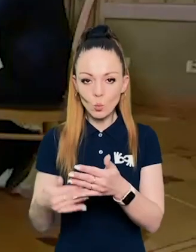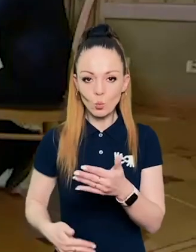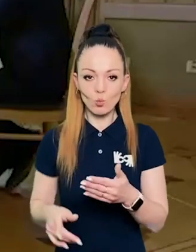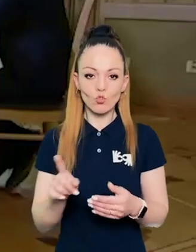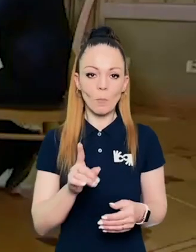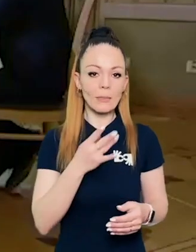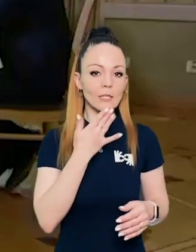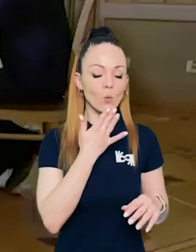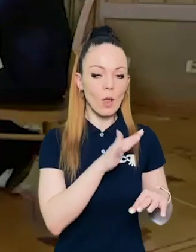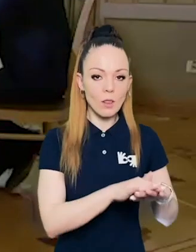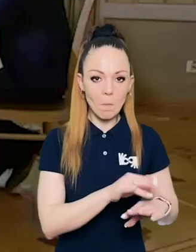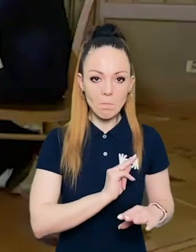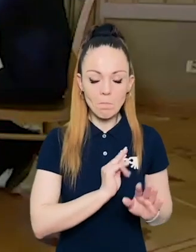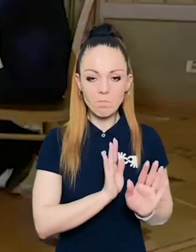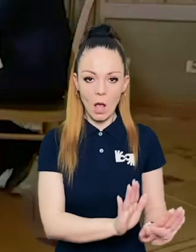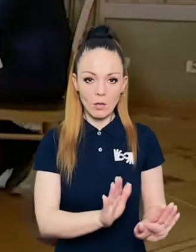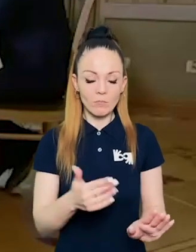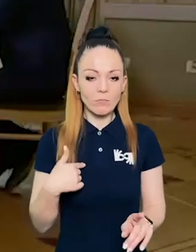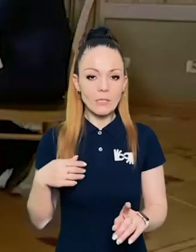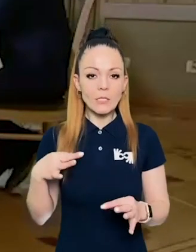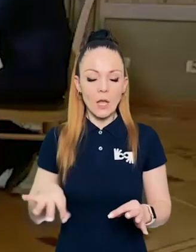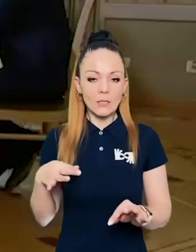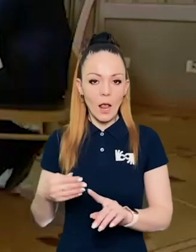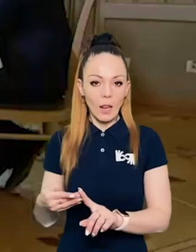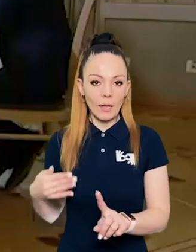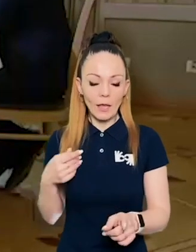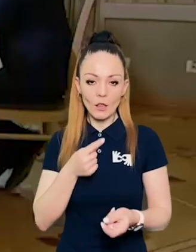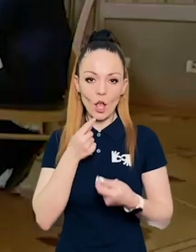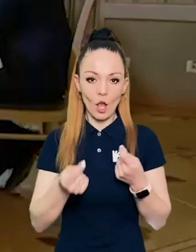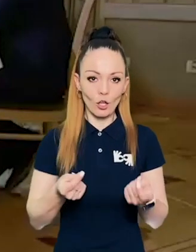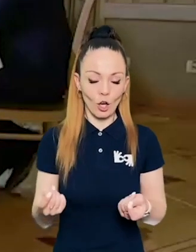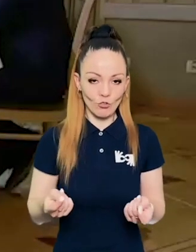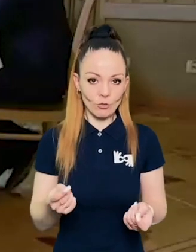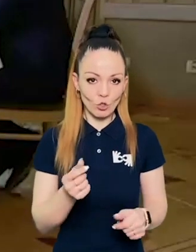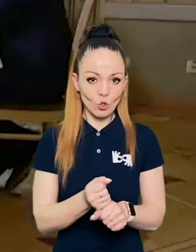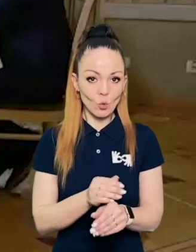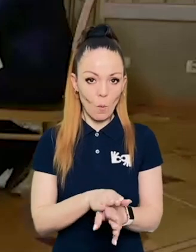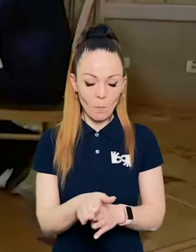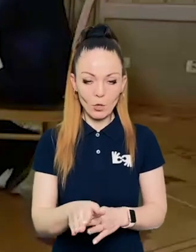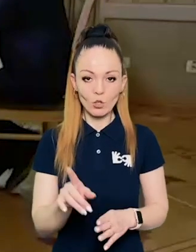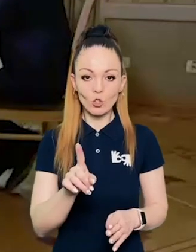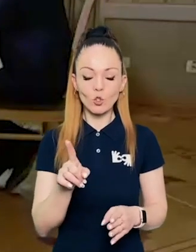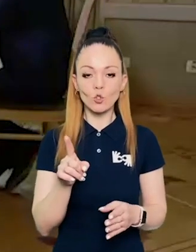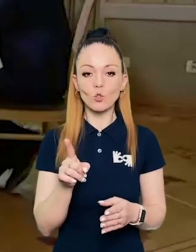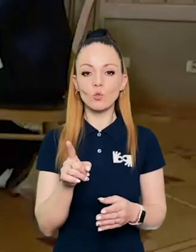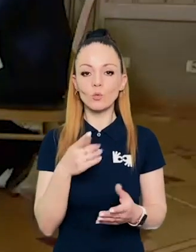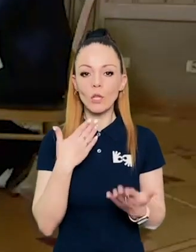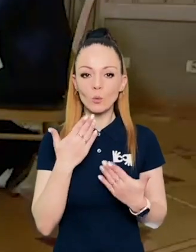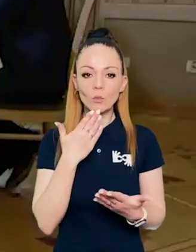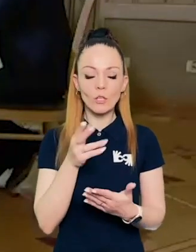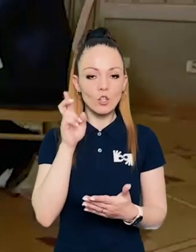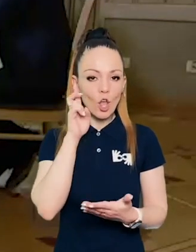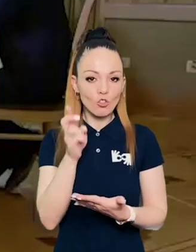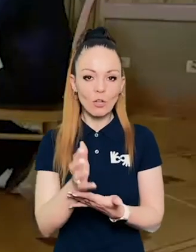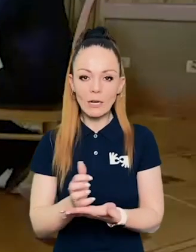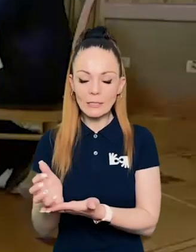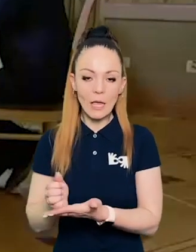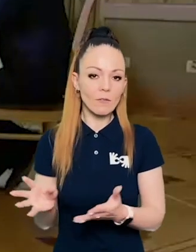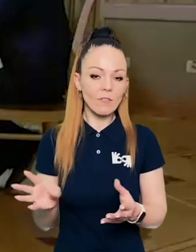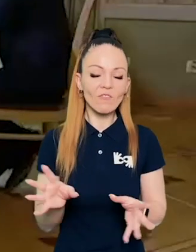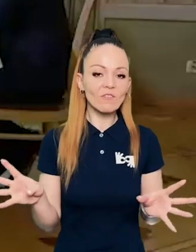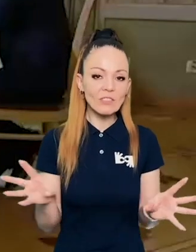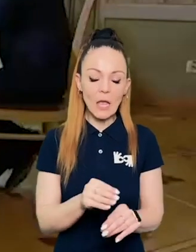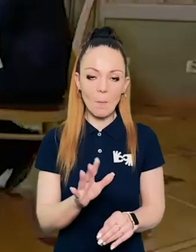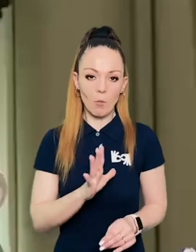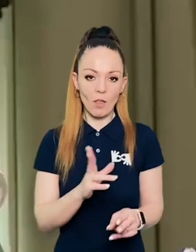працювати фінансову структуру, щоб Національний банк, ми ж заздалегідь деякі речі зробили, що стосується і